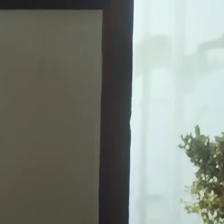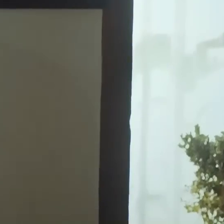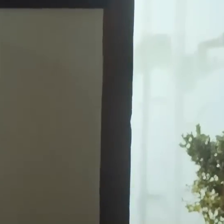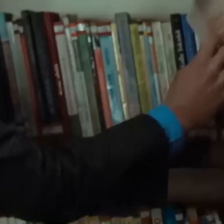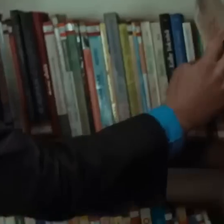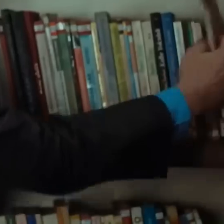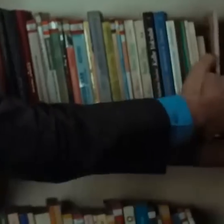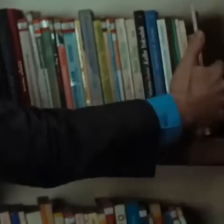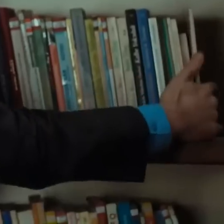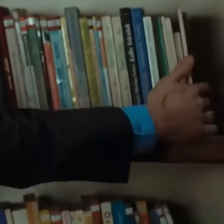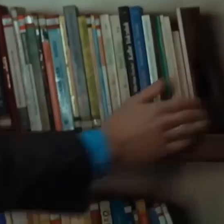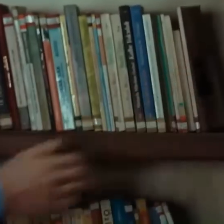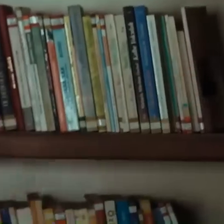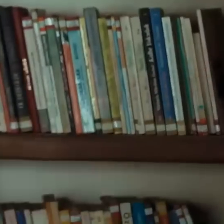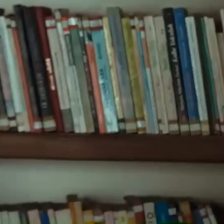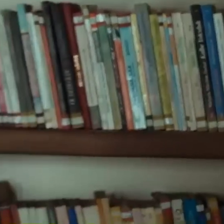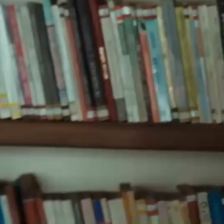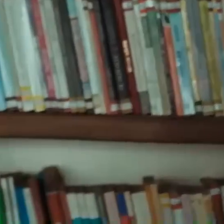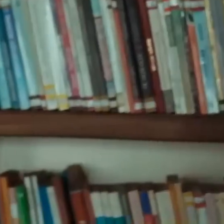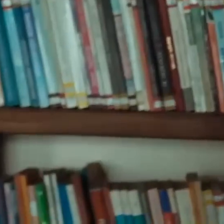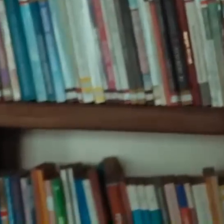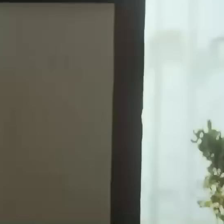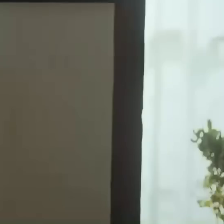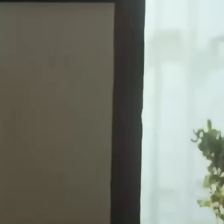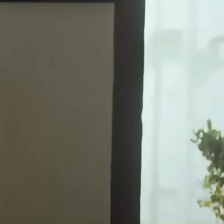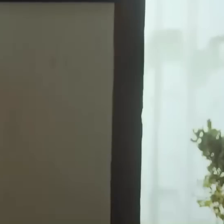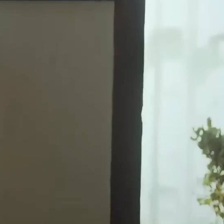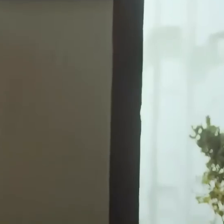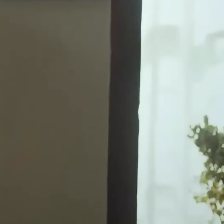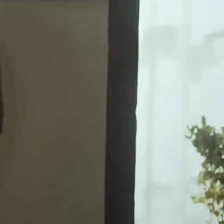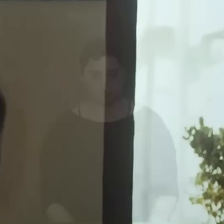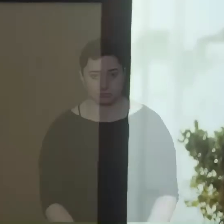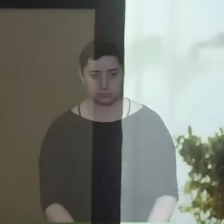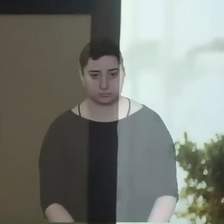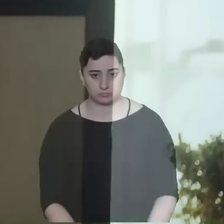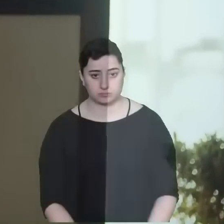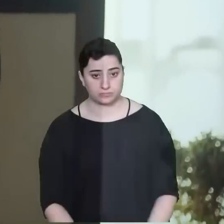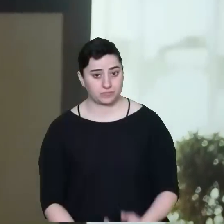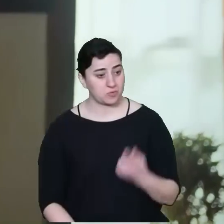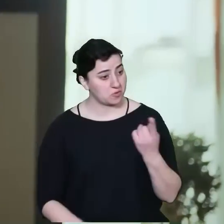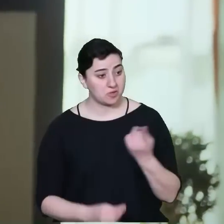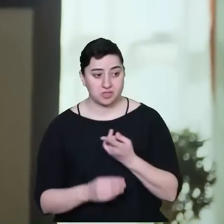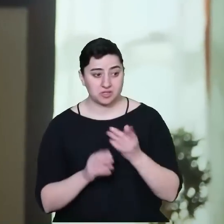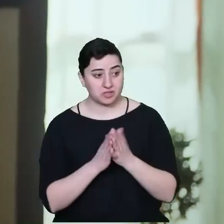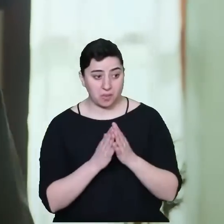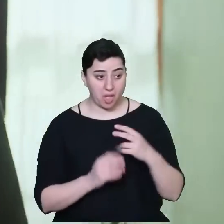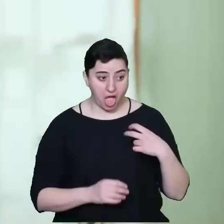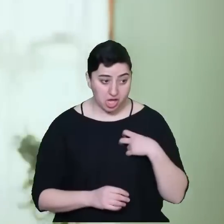Açılan kapıdan gülümseyen yüzüyle Cevat girdi. Erdem dönüp şaşkın baktı. Vallahi sen mi kitaplara